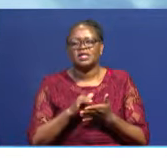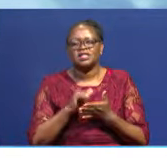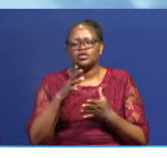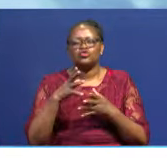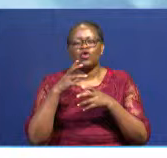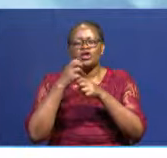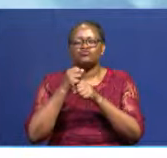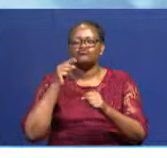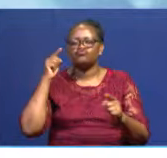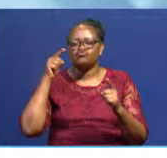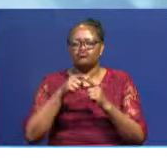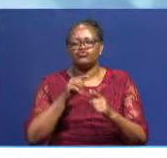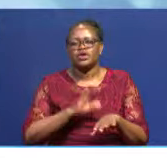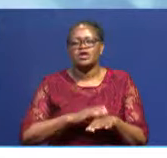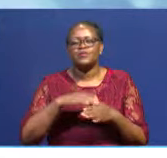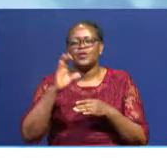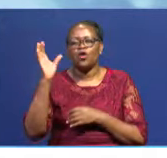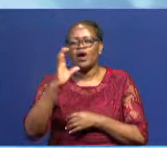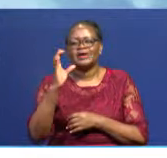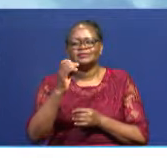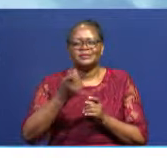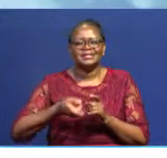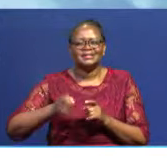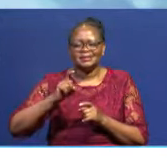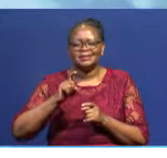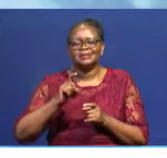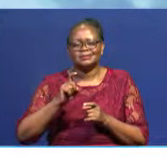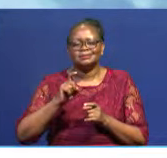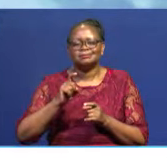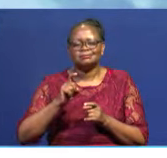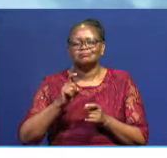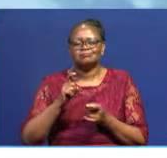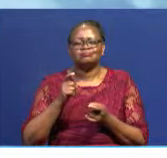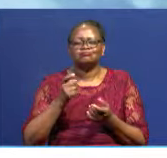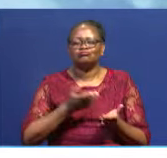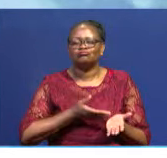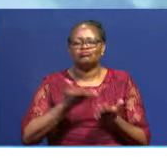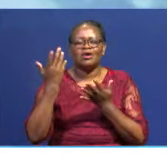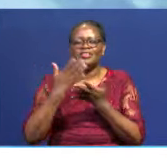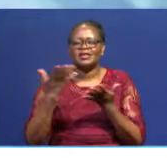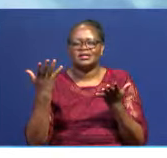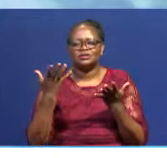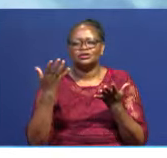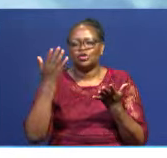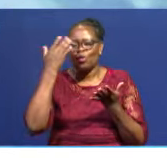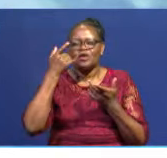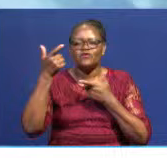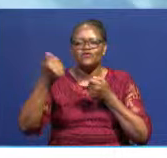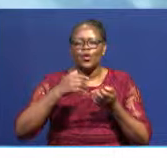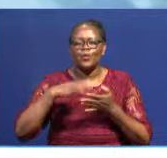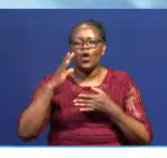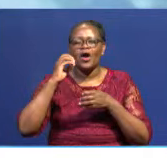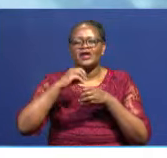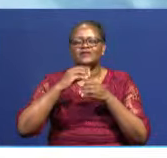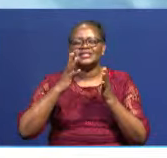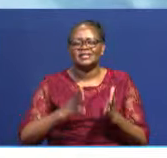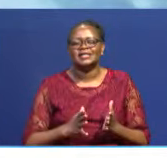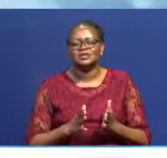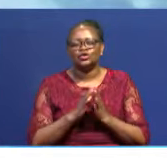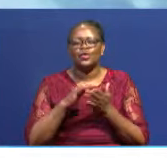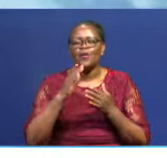hilo linalenga kupata abiria zaidi na kuongeza kiwango cha usafirishaji mizigo ili kuvutia wawekezaji. Alan Aoko